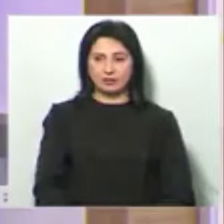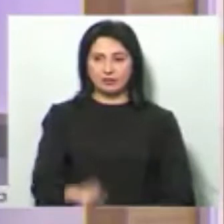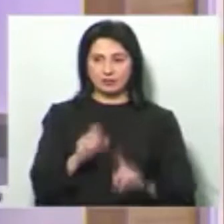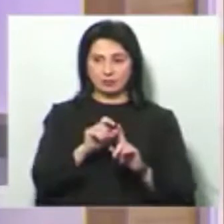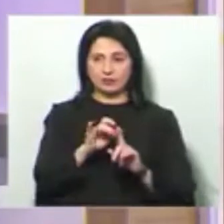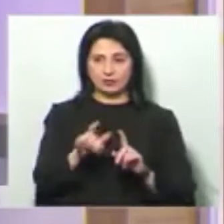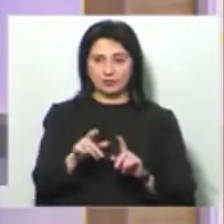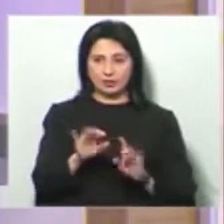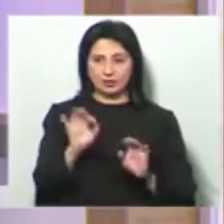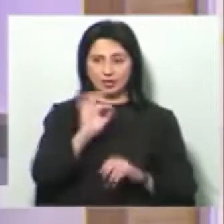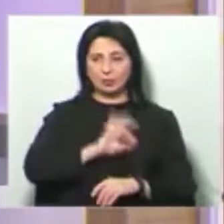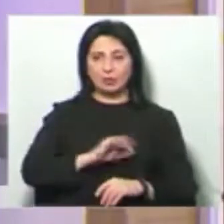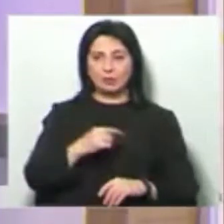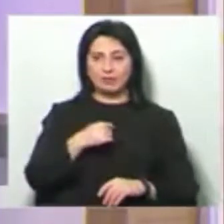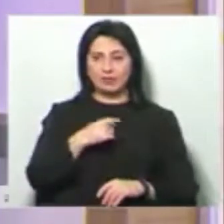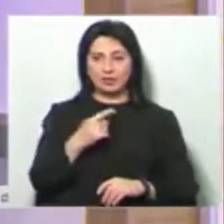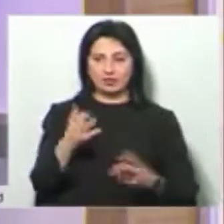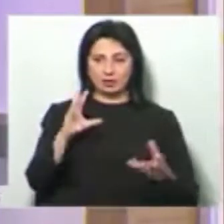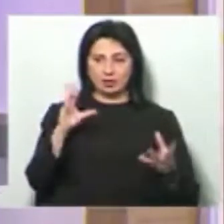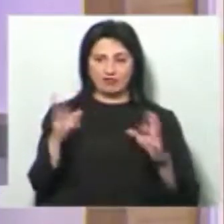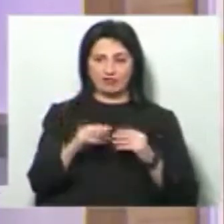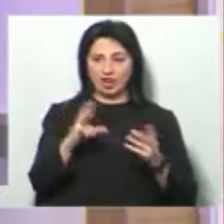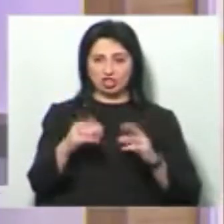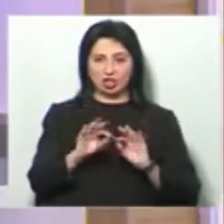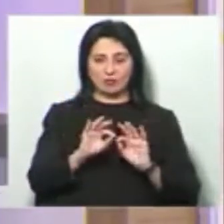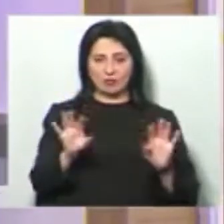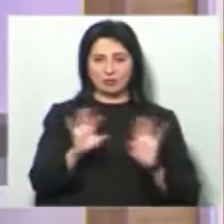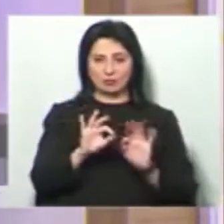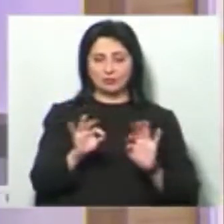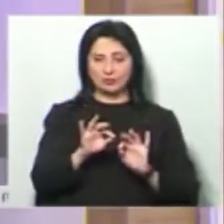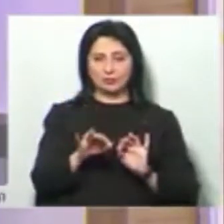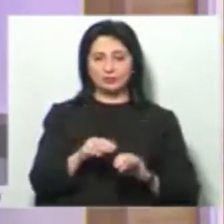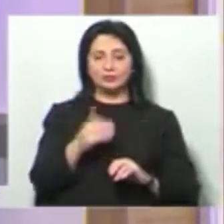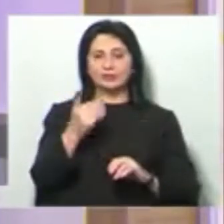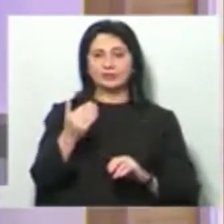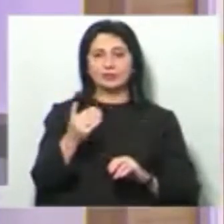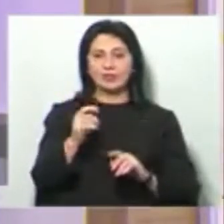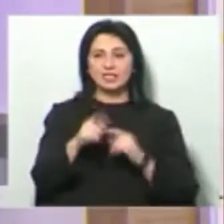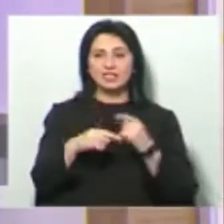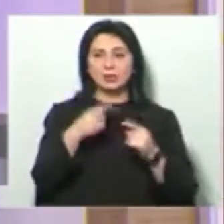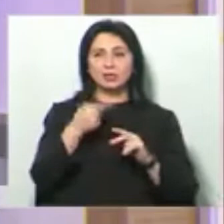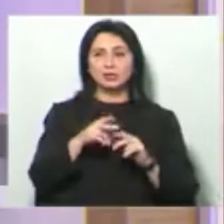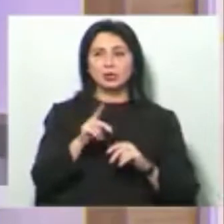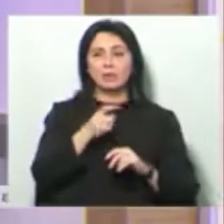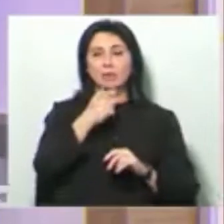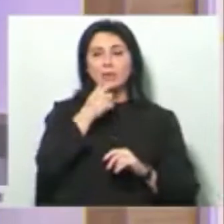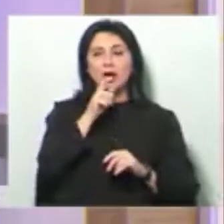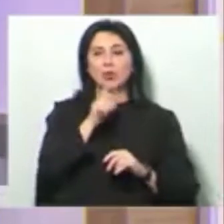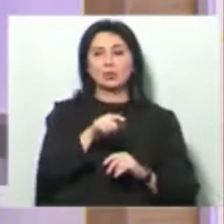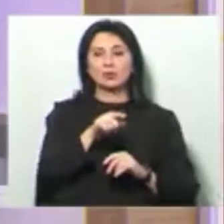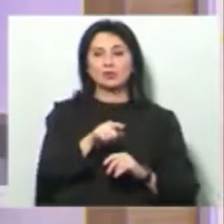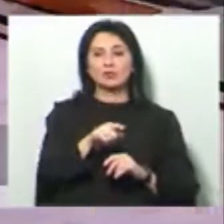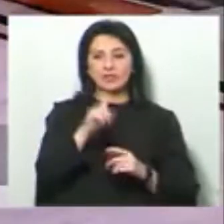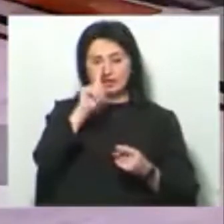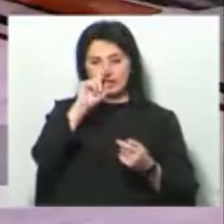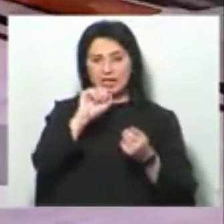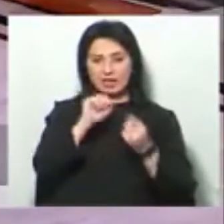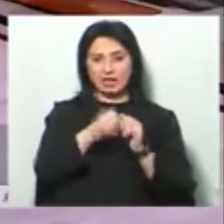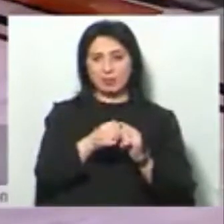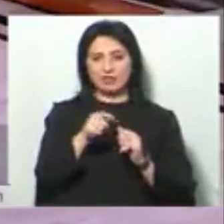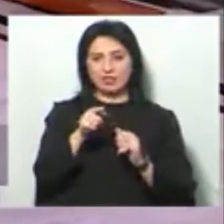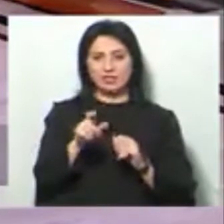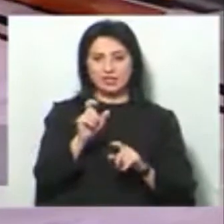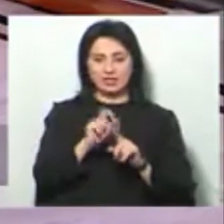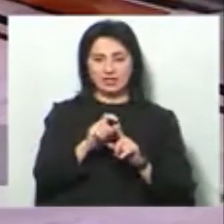ფრაზა გამოიყენეთ, მე ერთგვარად ვაჯამებ ხოლმე თქვენს საუბარს, იმიტომ რომ მაყურებლისათვის დასამახსოვრებელი იყოს ეს